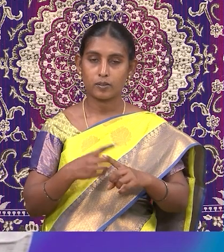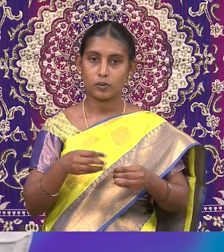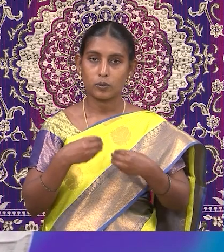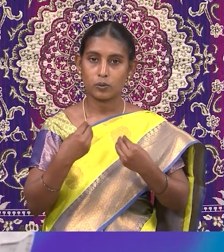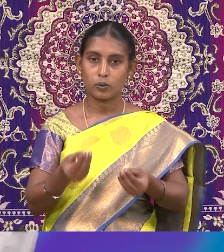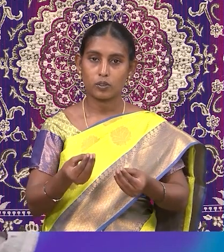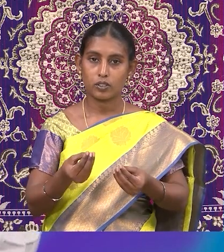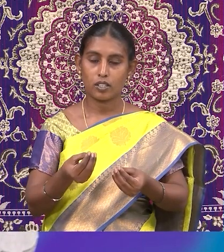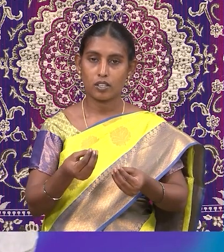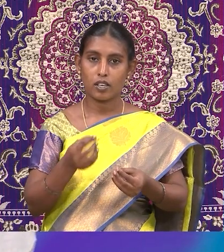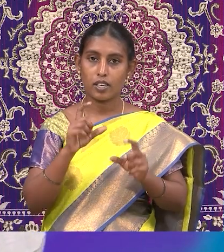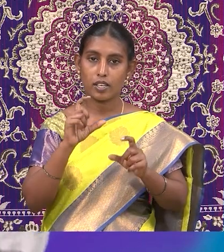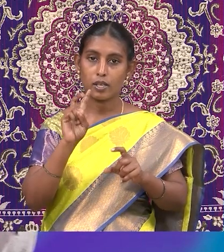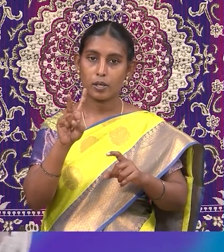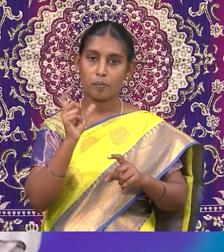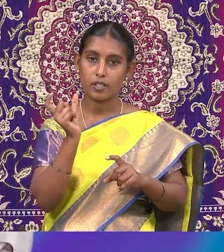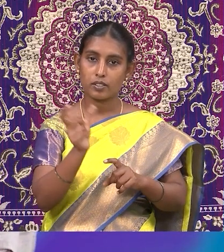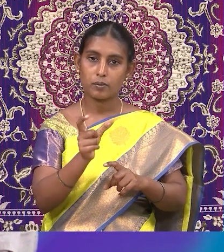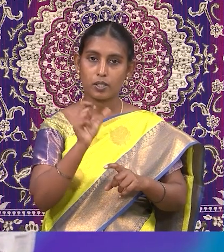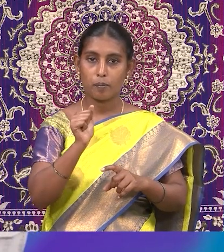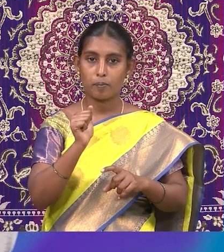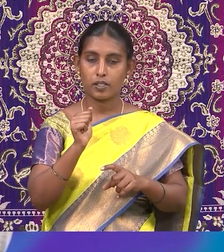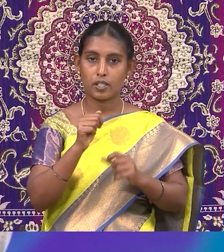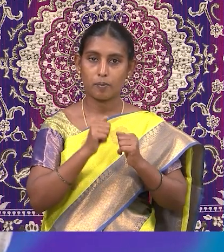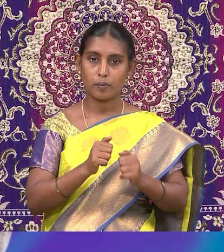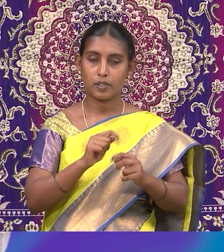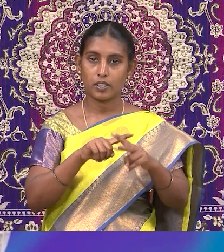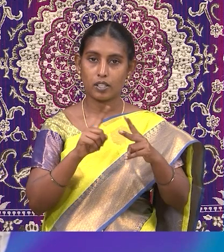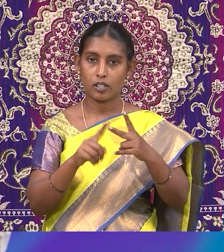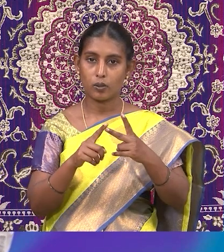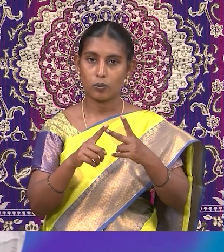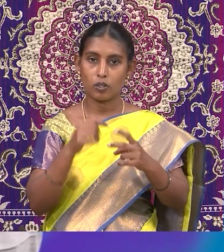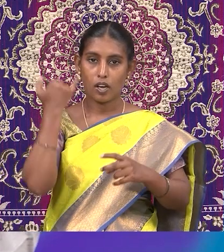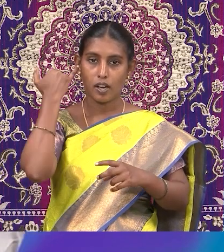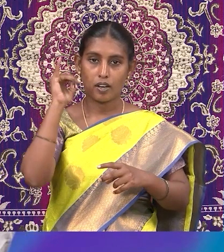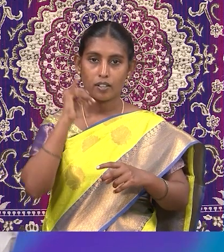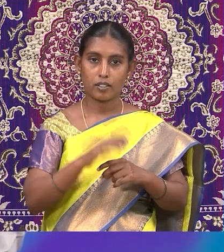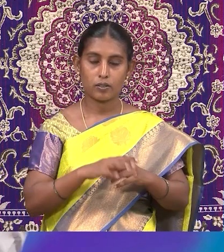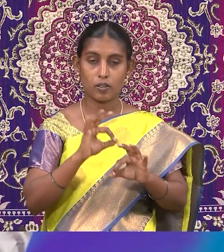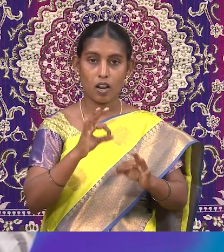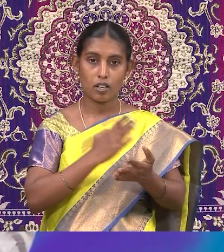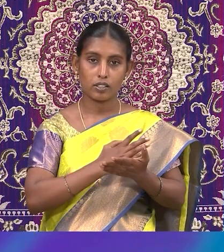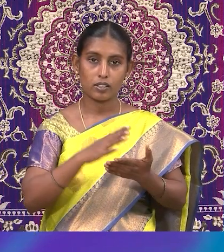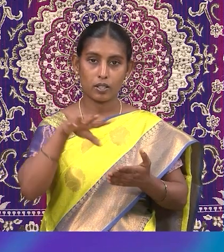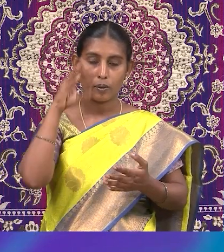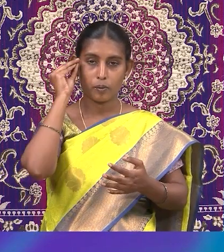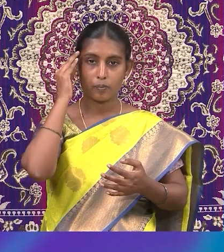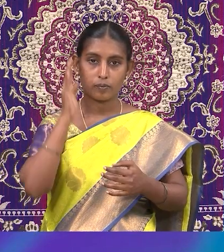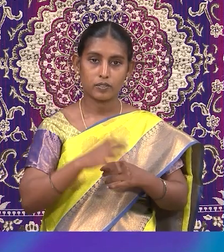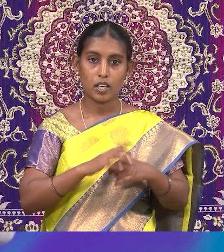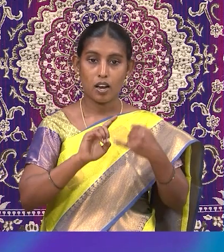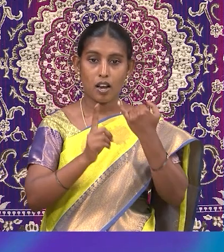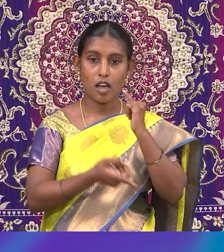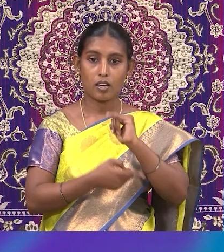கொடுத்தால் இருபடி சமன்பாட்டை எப்படி அமைப்பது, இந்த ரெண்டு ஐடியாவும் இப்போ உங்களுக்கு தெளிவாக புரிஞ்சிருக்கும். இப்போ கடைசியாக ஒரு